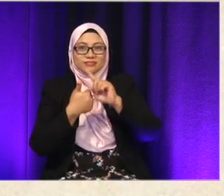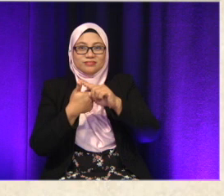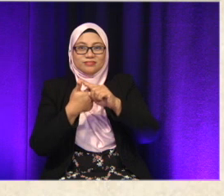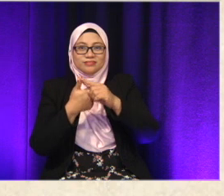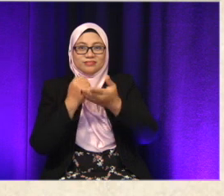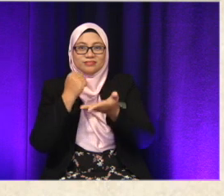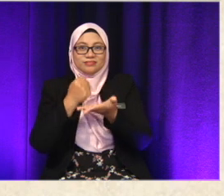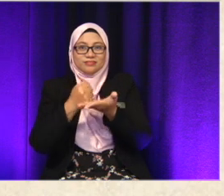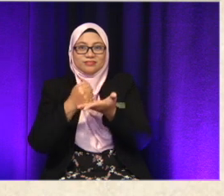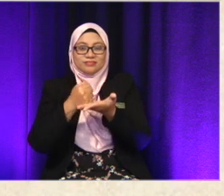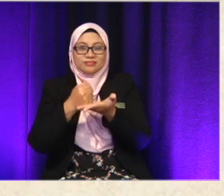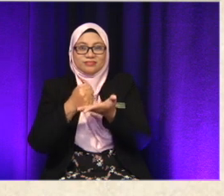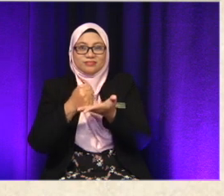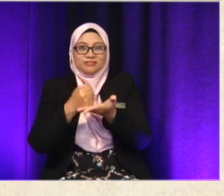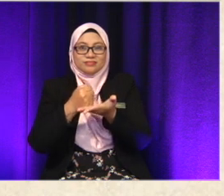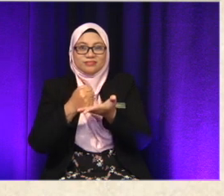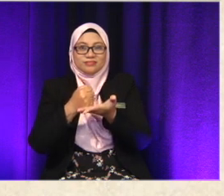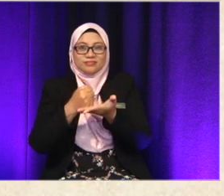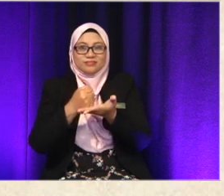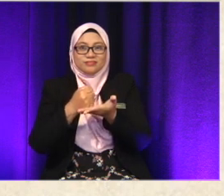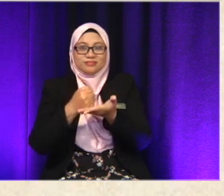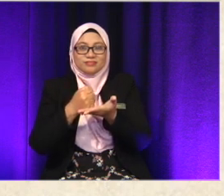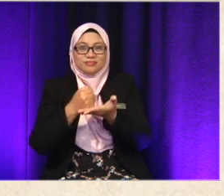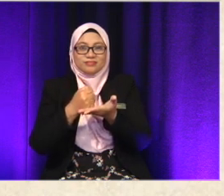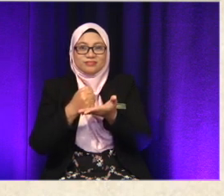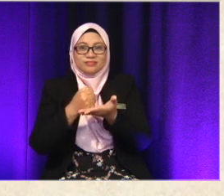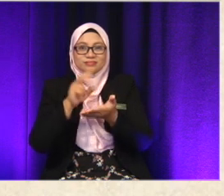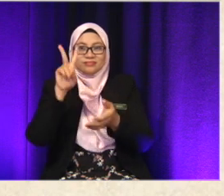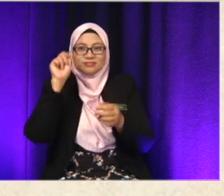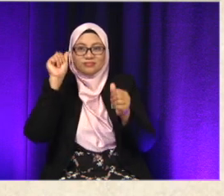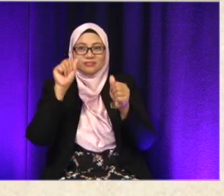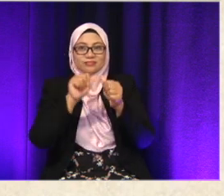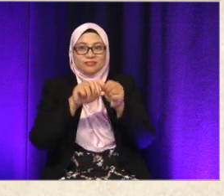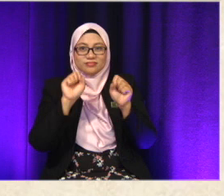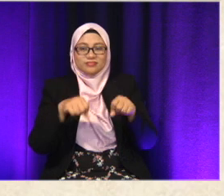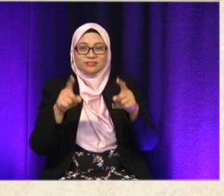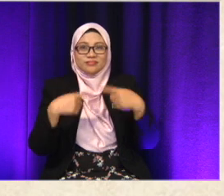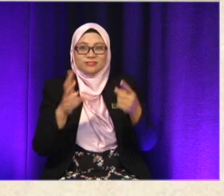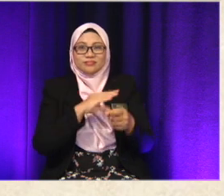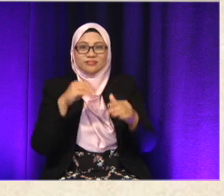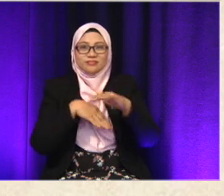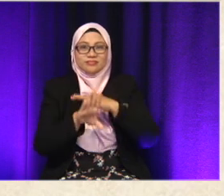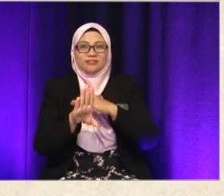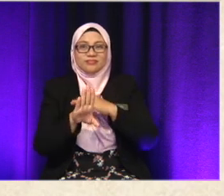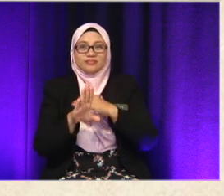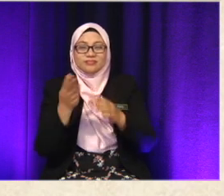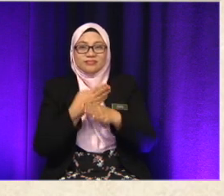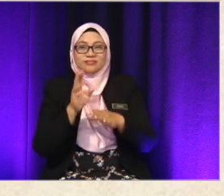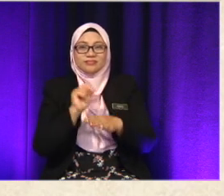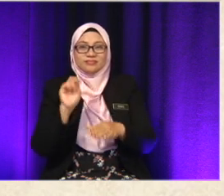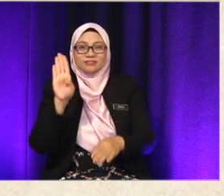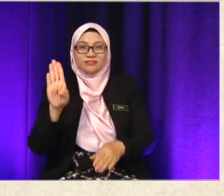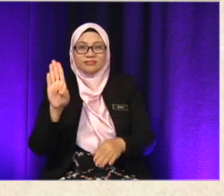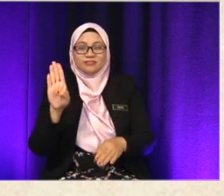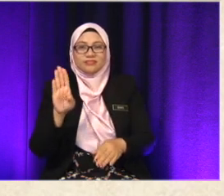A tu, pada A ni adalah silinder tindakan dua arah. Dia boleh pergi dan masuk. Yang pada bahagian B pula injap kawalan